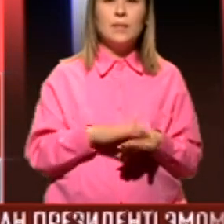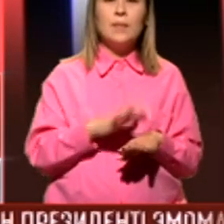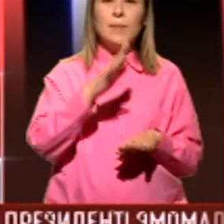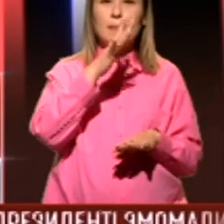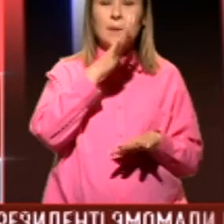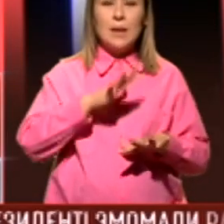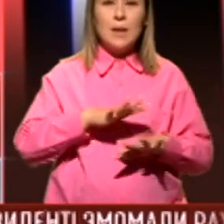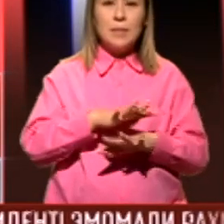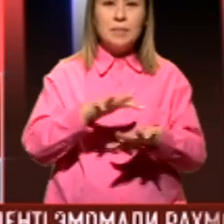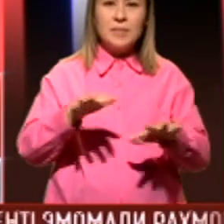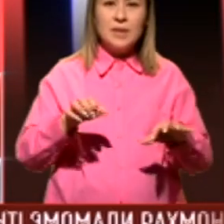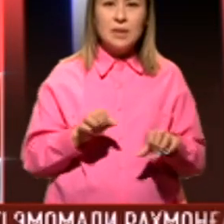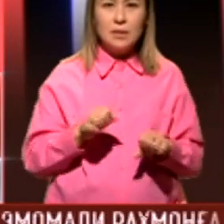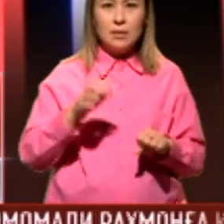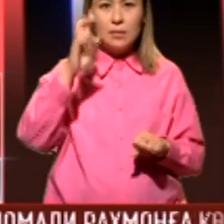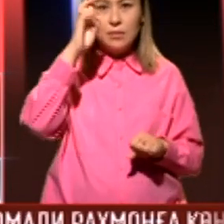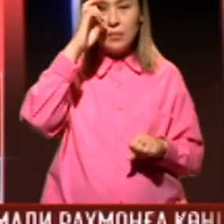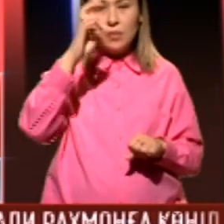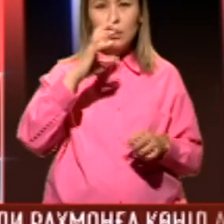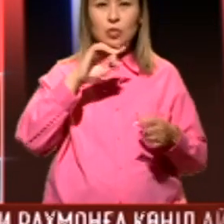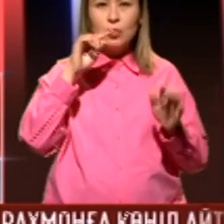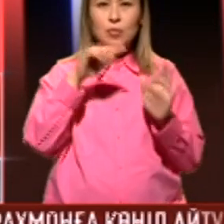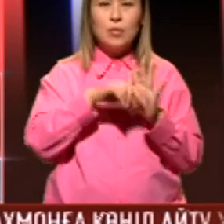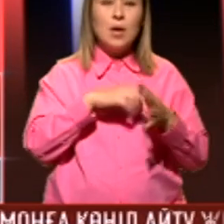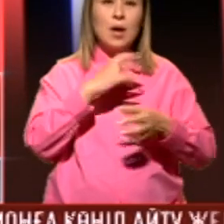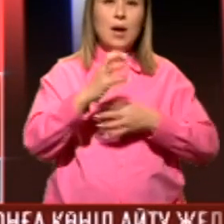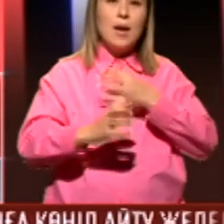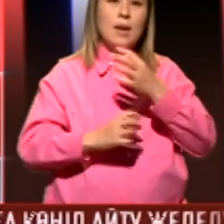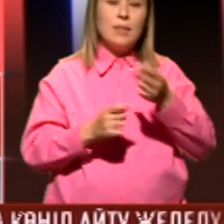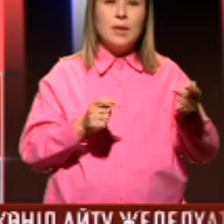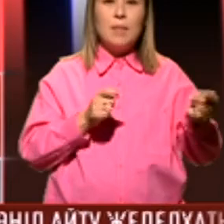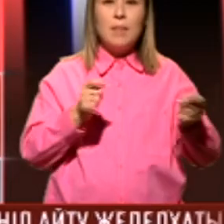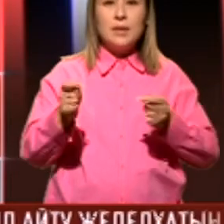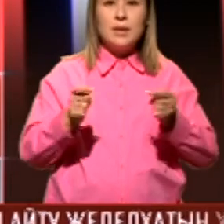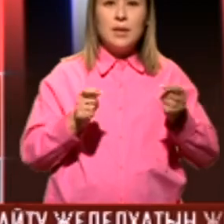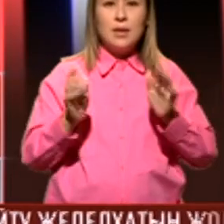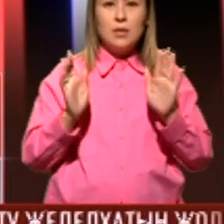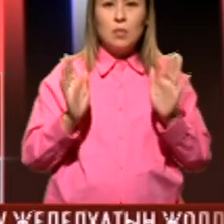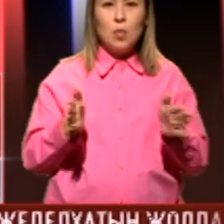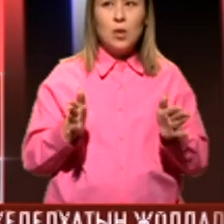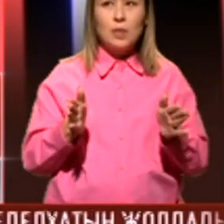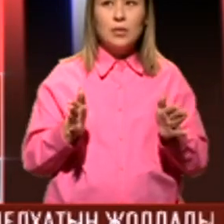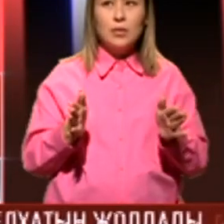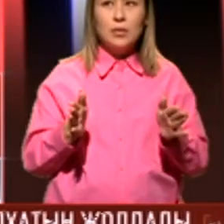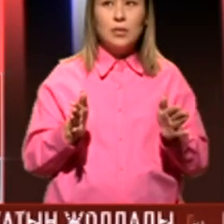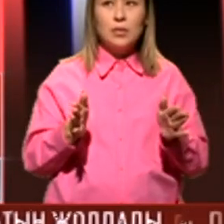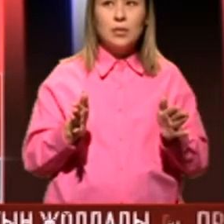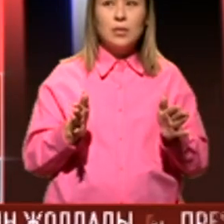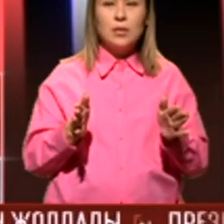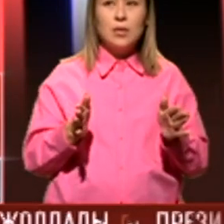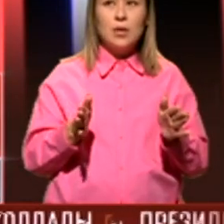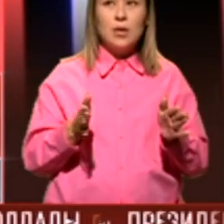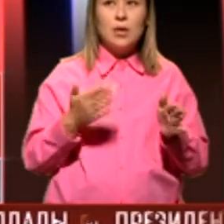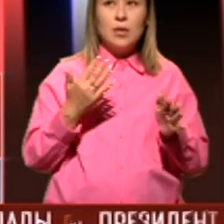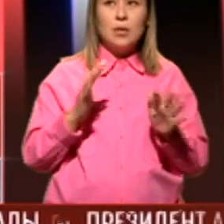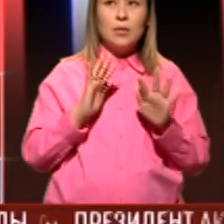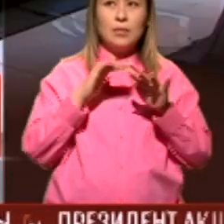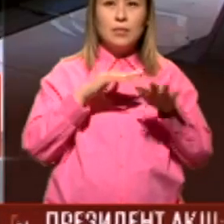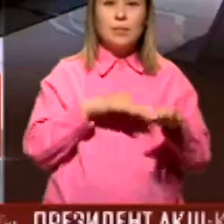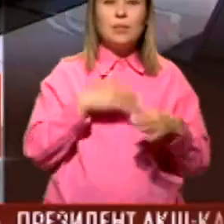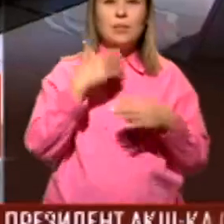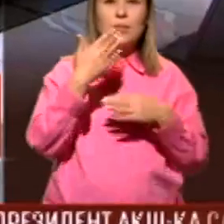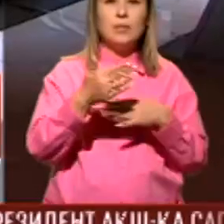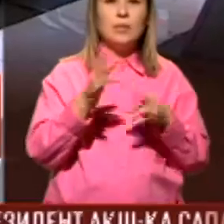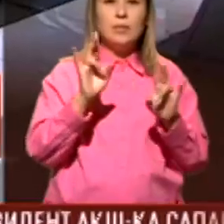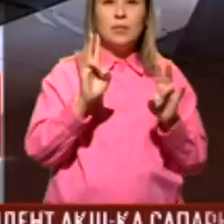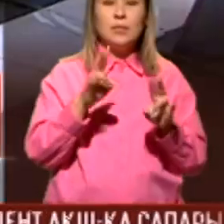билеген мемлекет түбі әлемді басқарады деген. Уысында ұстайды деген. Бұл жерде енді мұхиттардан